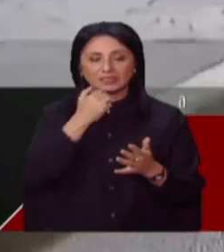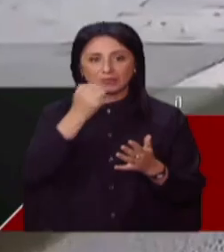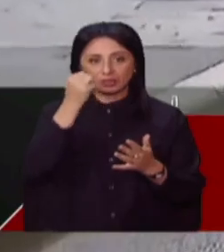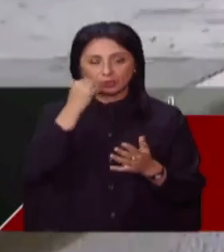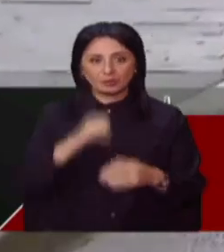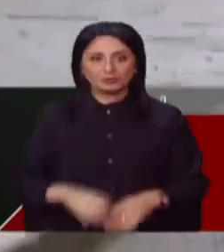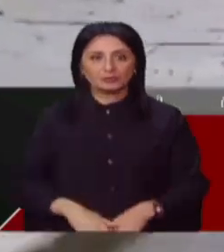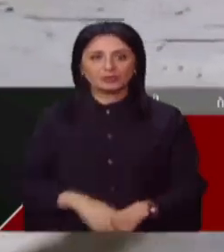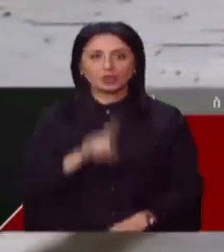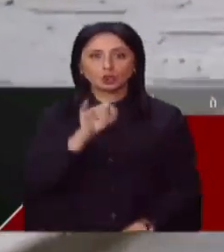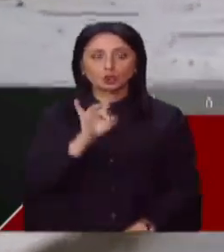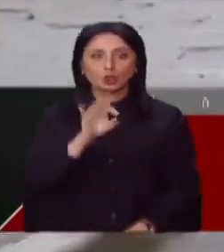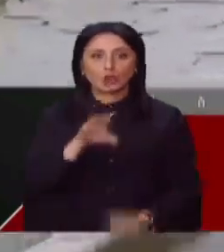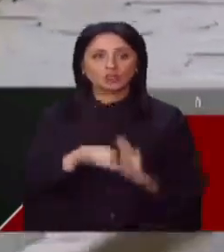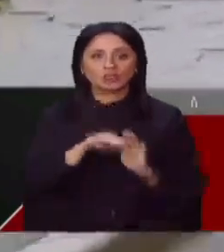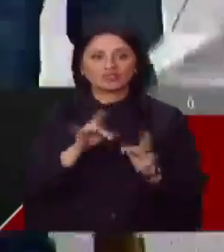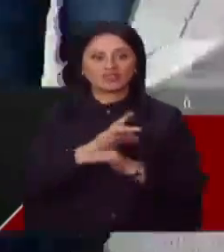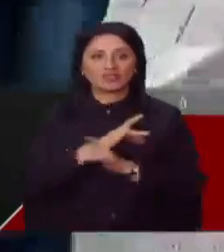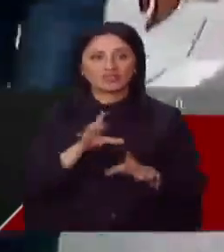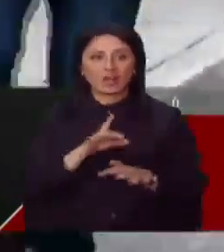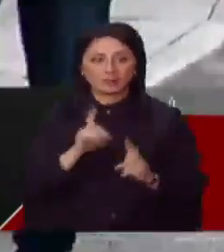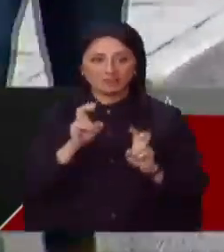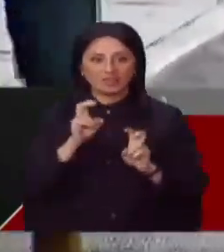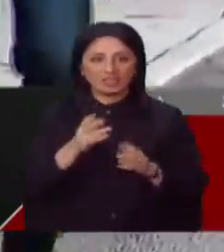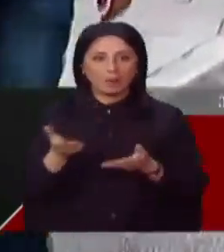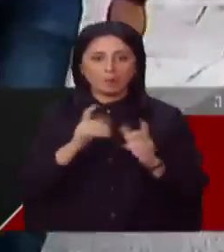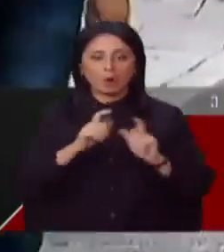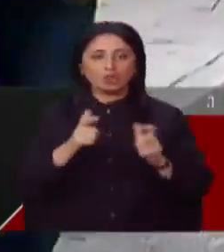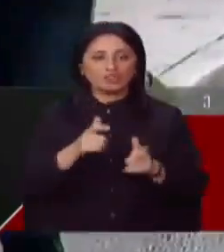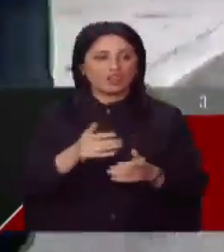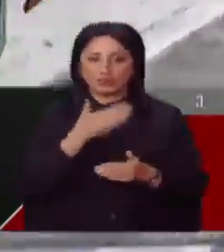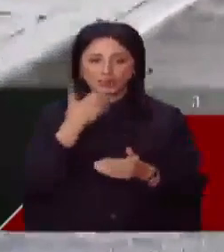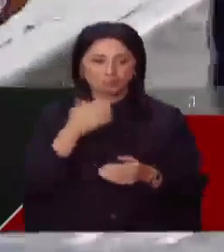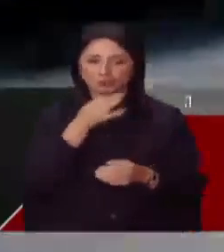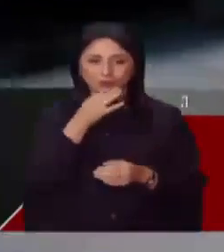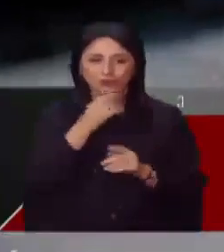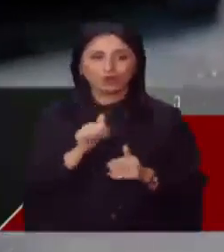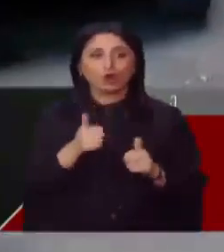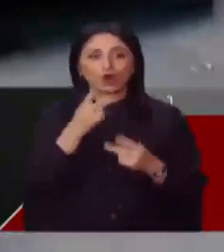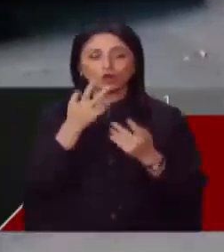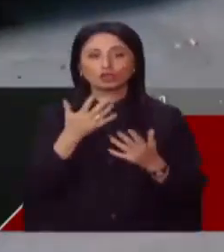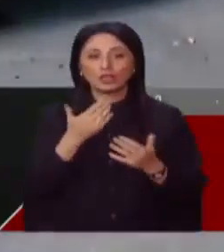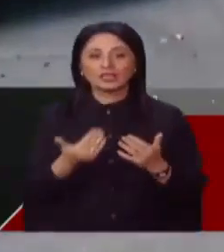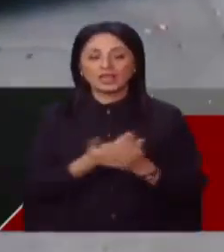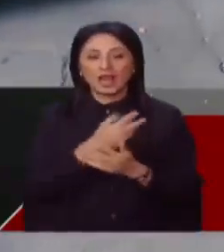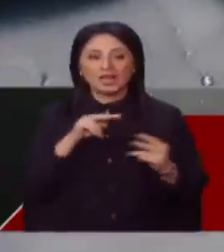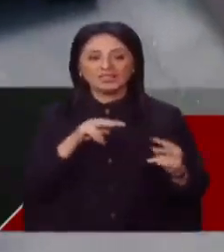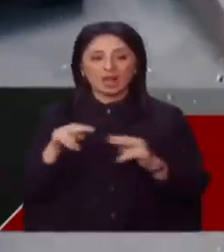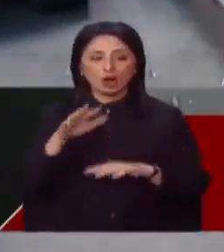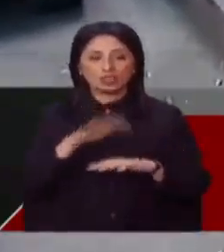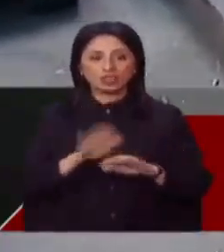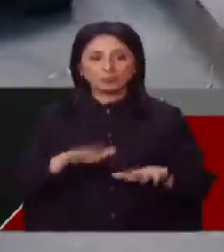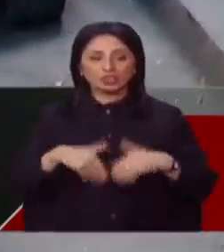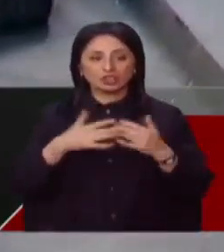მადლობა. ზურაბიშვილის საარჩევნო ზეიმზე სახელობითი მოსაწვევი ჯერ არავისთვის გაუგზავნიათ. როგორც ჩანს, ახალი საკოორდინაციო